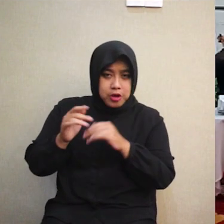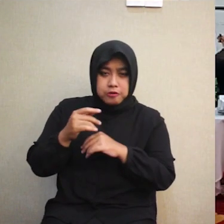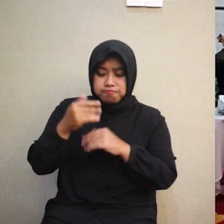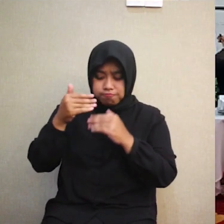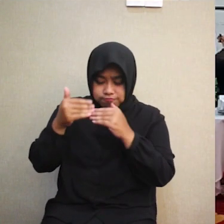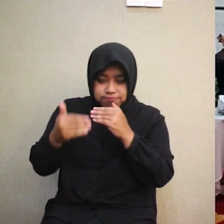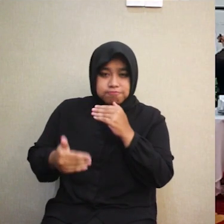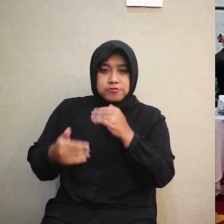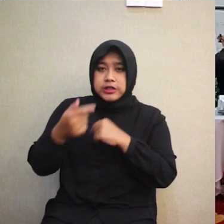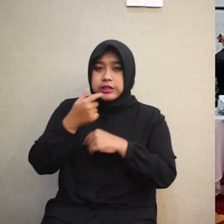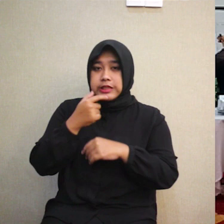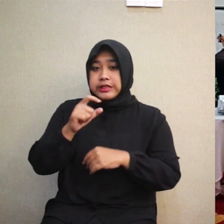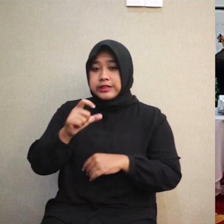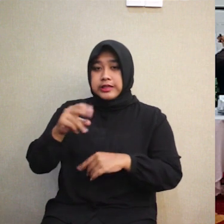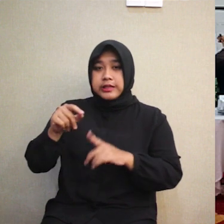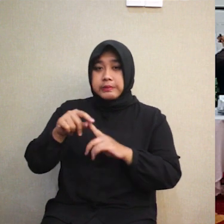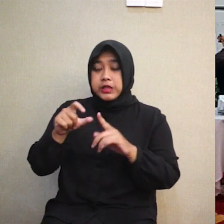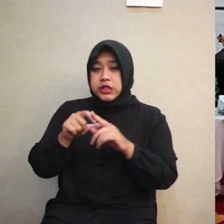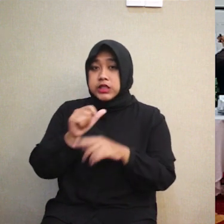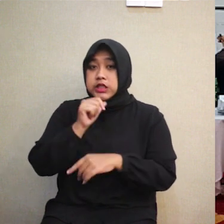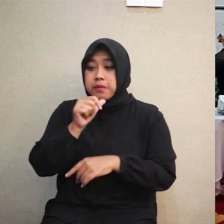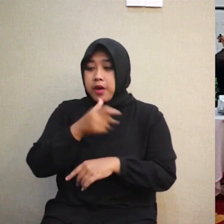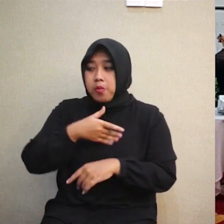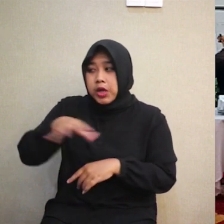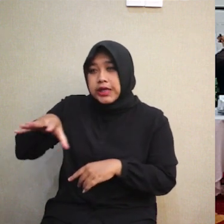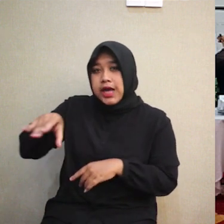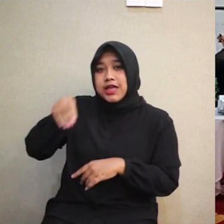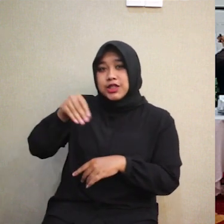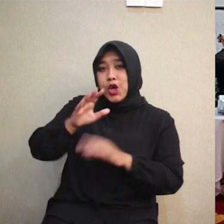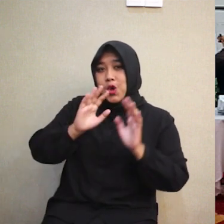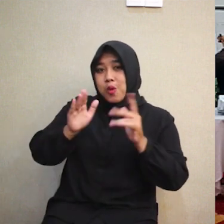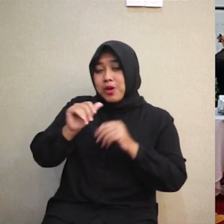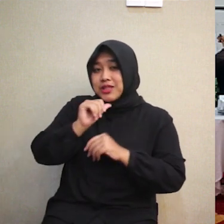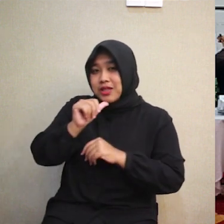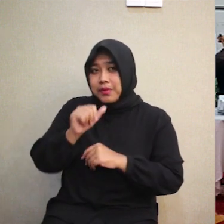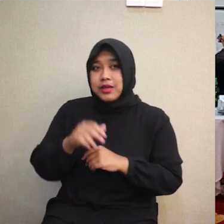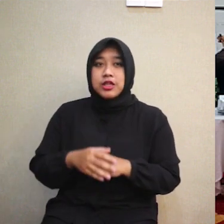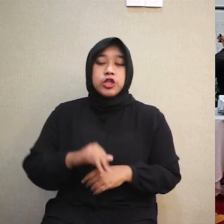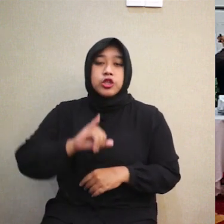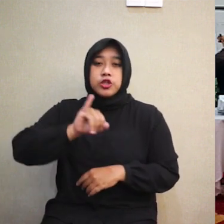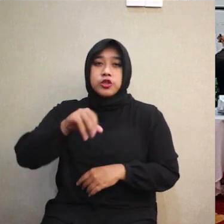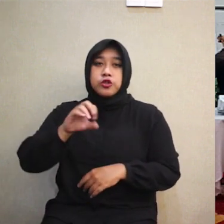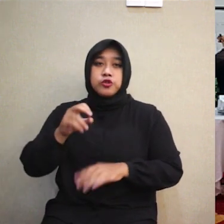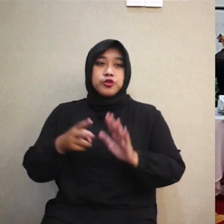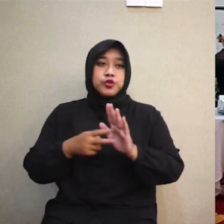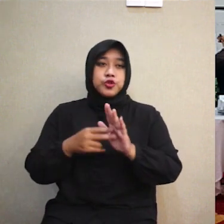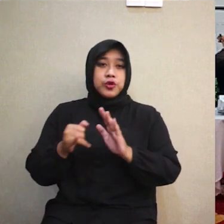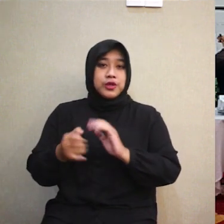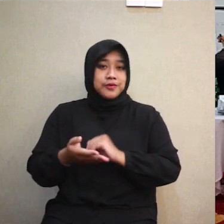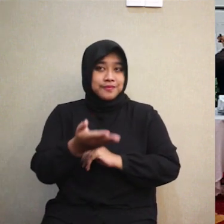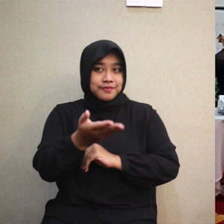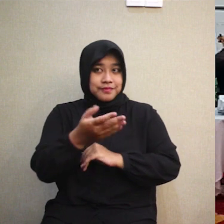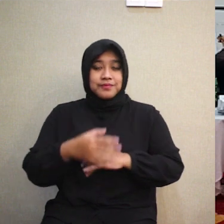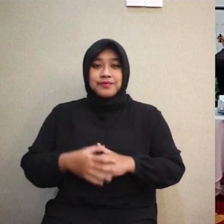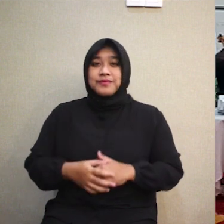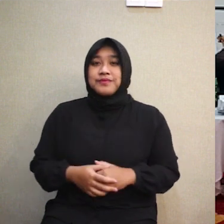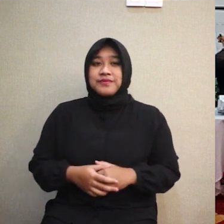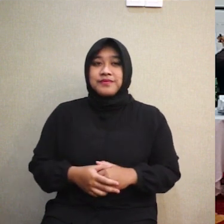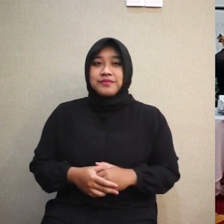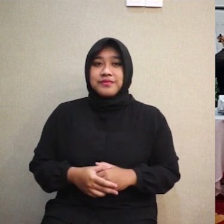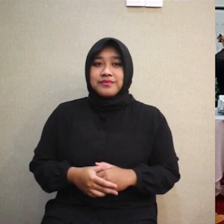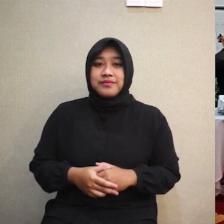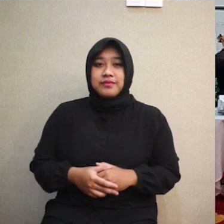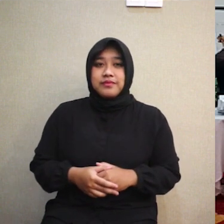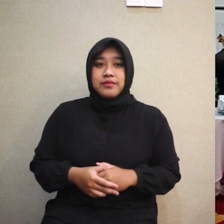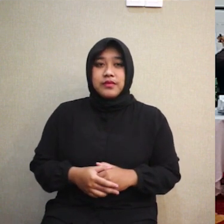Siapa lagi yang akan bisa kita ajak ngobrol ya ini ada Mas Joni Yulianto yang memang apa namanya